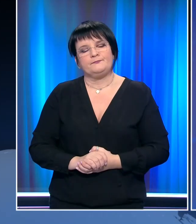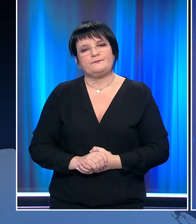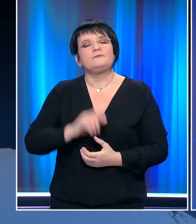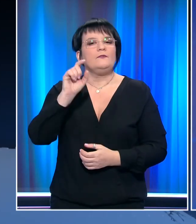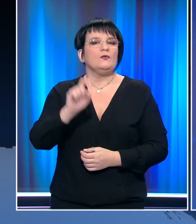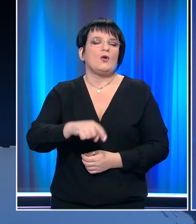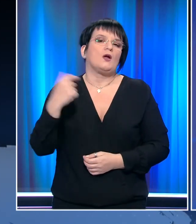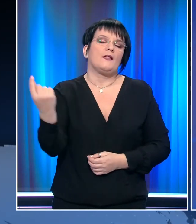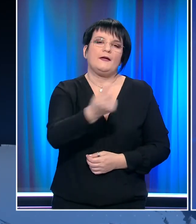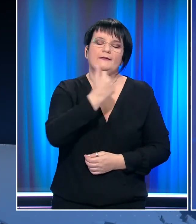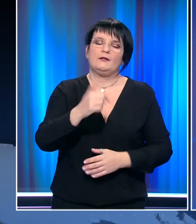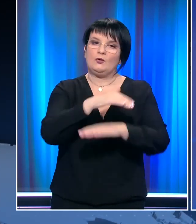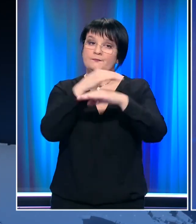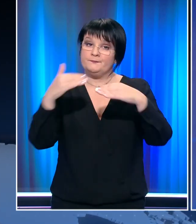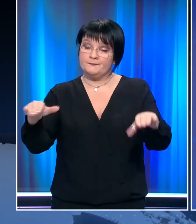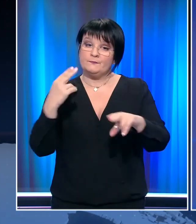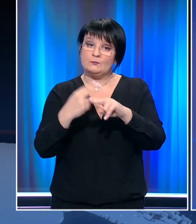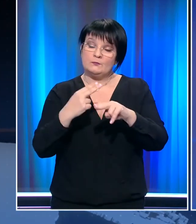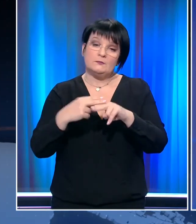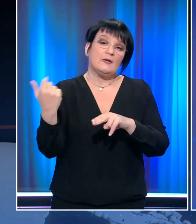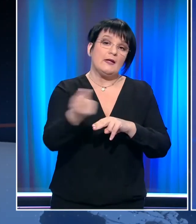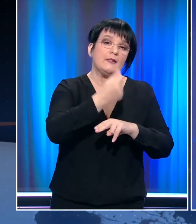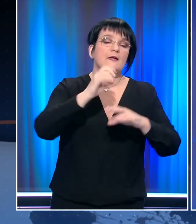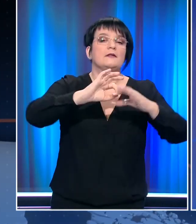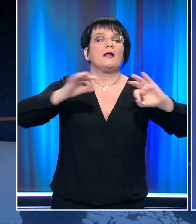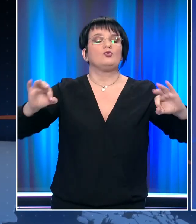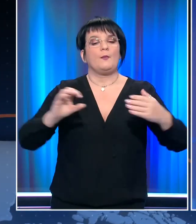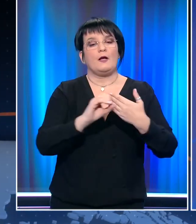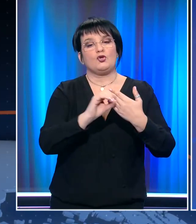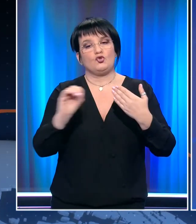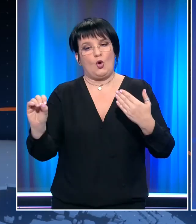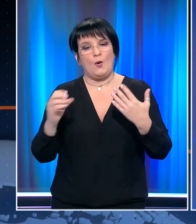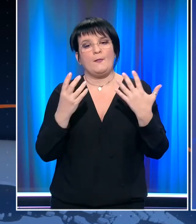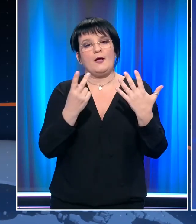Και στο σημείο αυτό το δελτίο μας ολοκληρώθηκε. Όλη η επικαιρότητα αναλυτικά